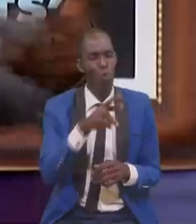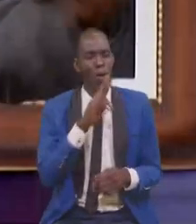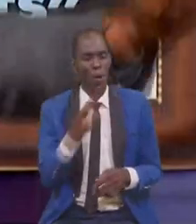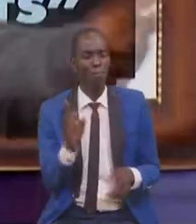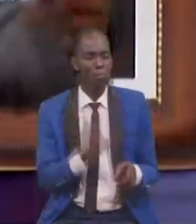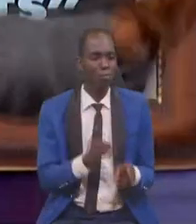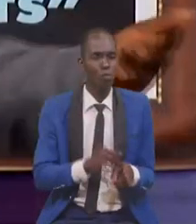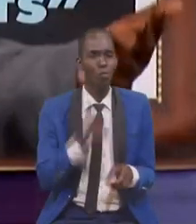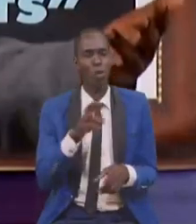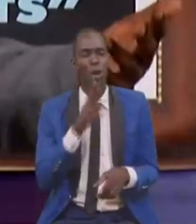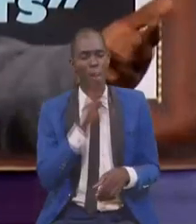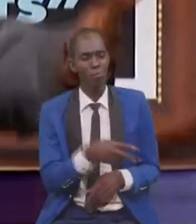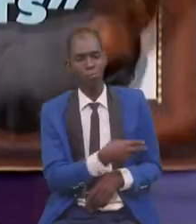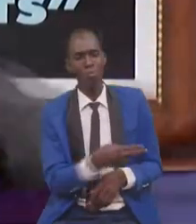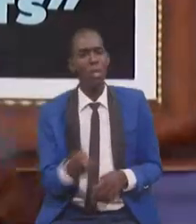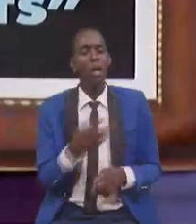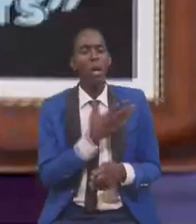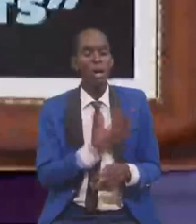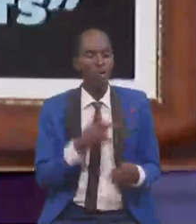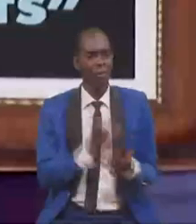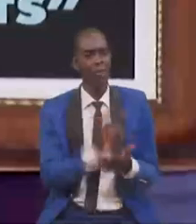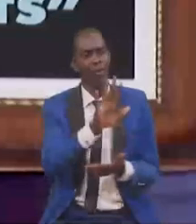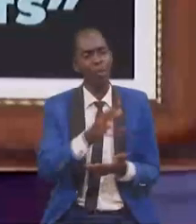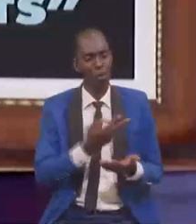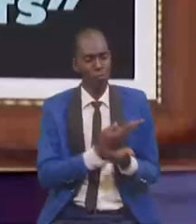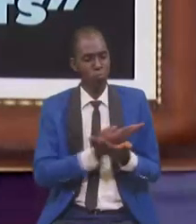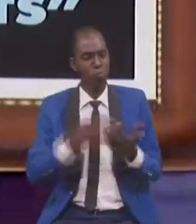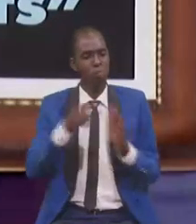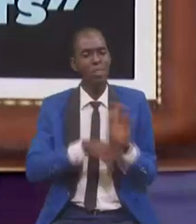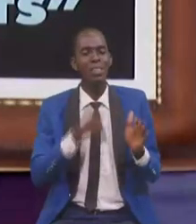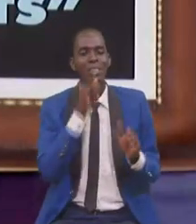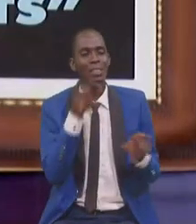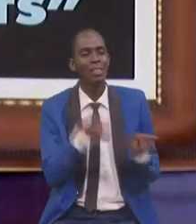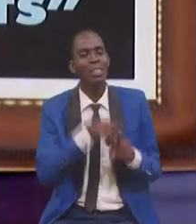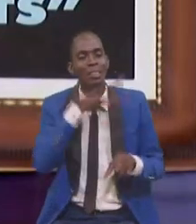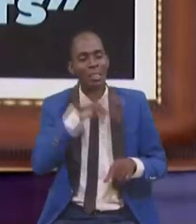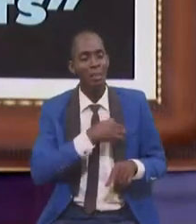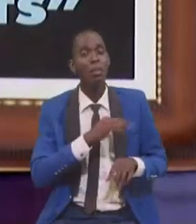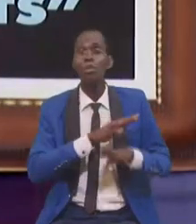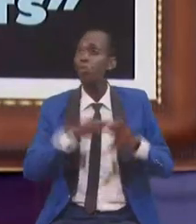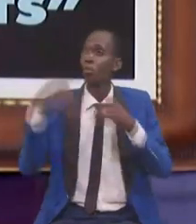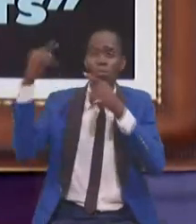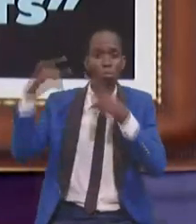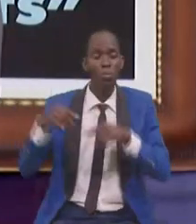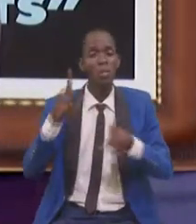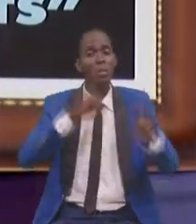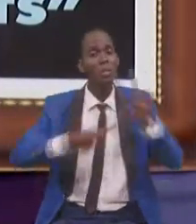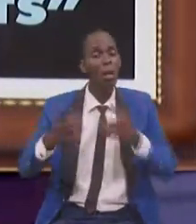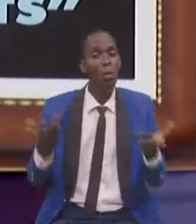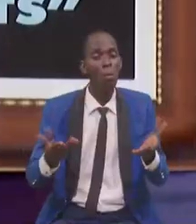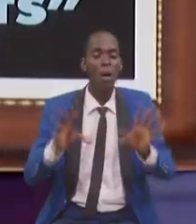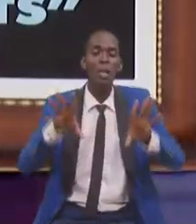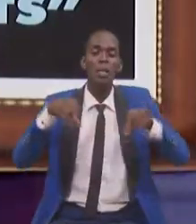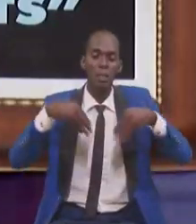dit que tu es impuissant. Il dit que toute ta justice est semblable à de vêtements souillés, il ne faut pas argumenter.